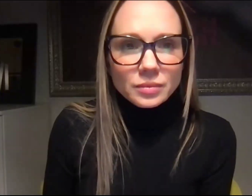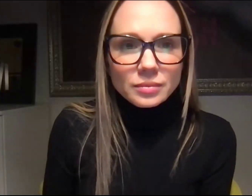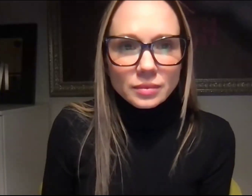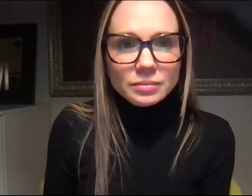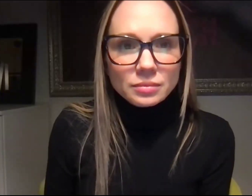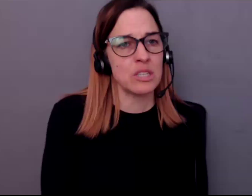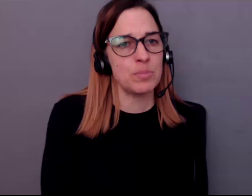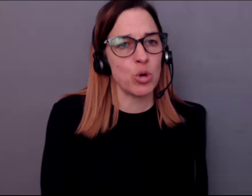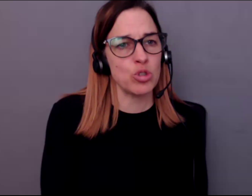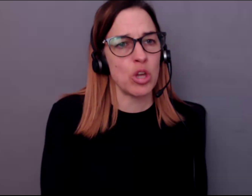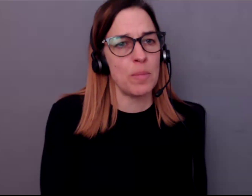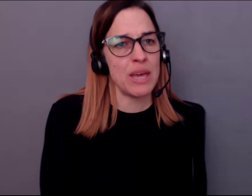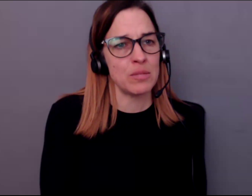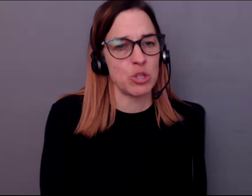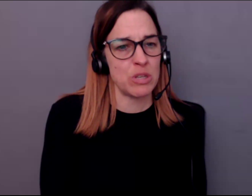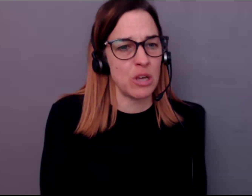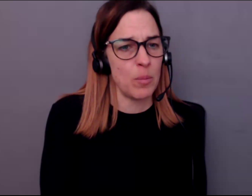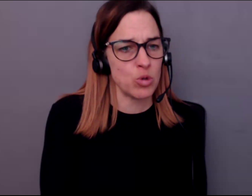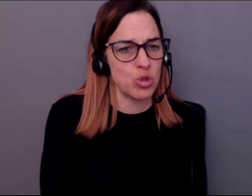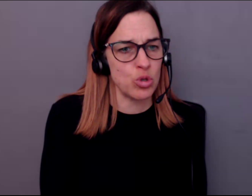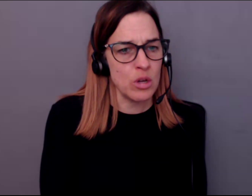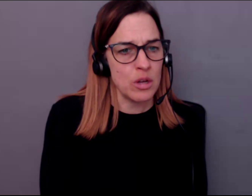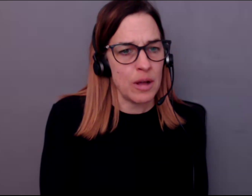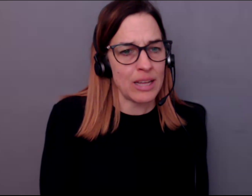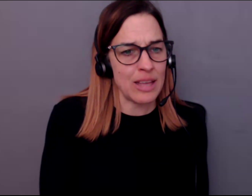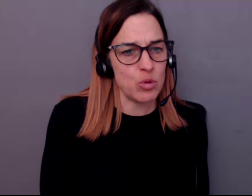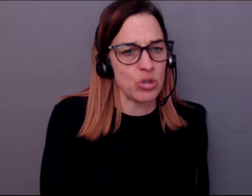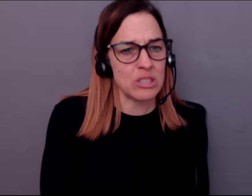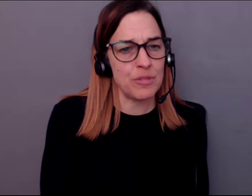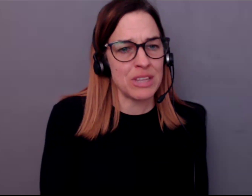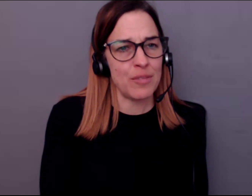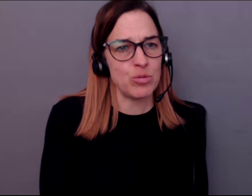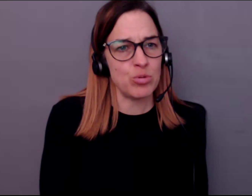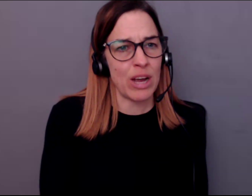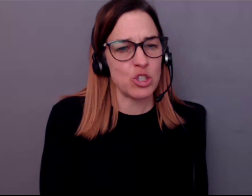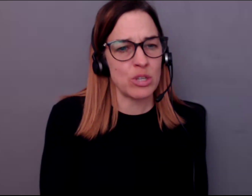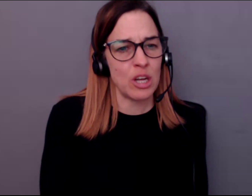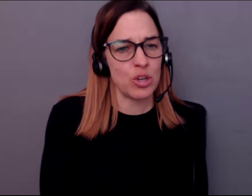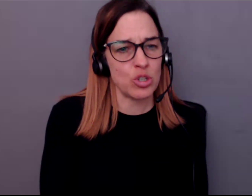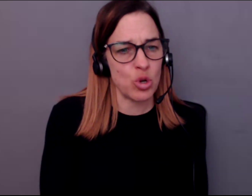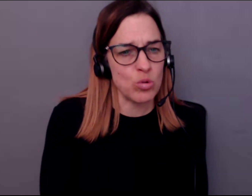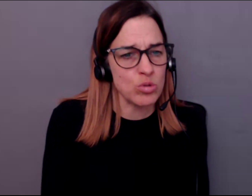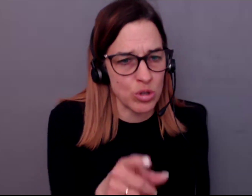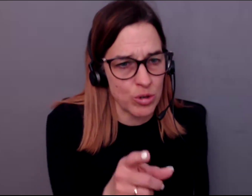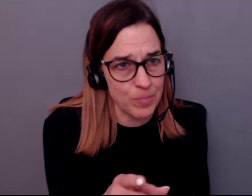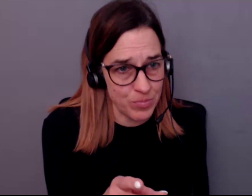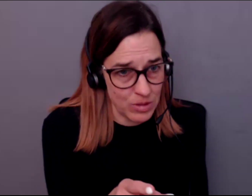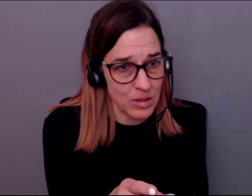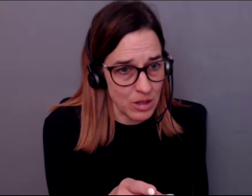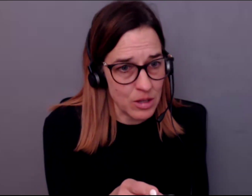petits carry-on, là, tu sais, pour une semaine. Je me dis, oh mon Dieu, attends une minute. Sylvette, elle veut rajouter quelque